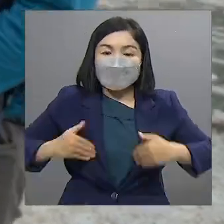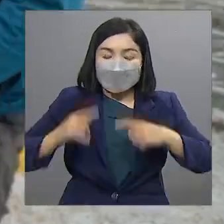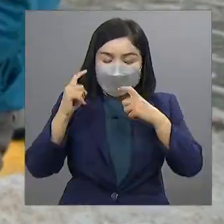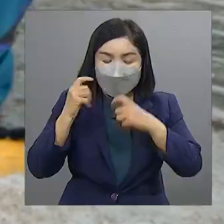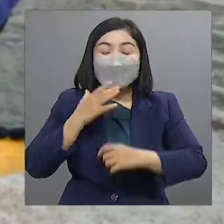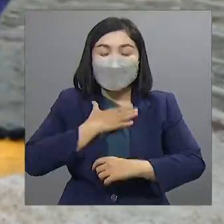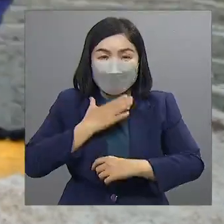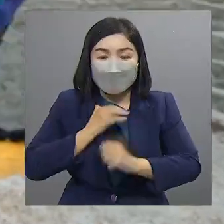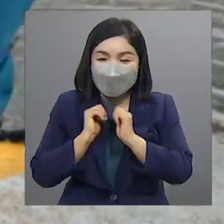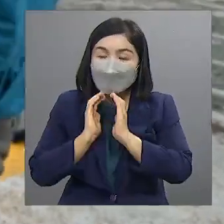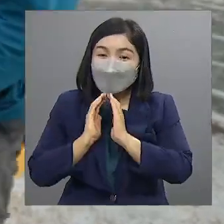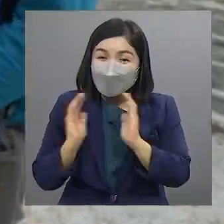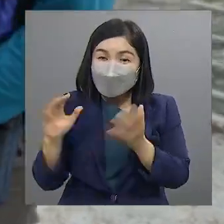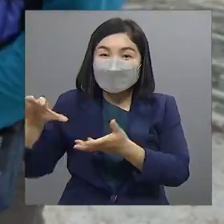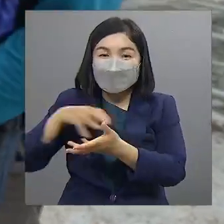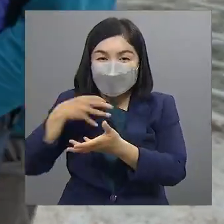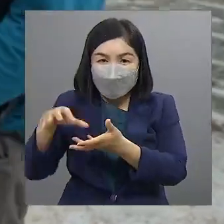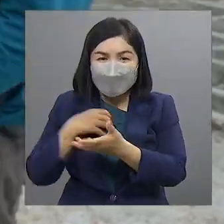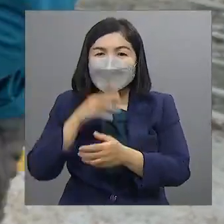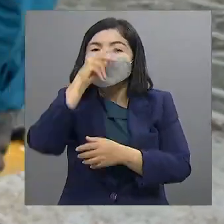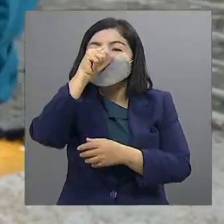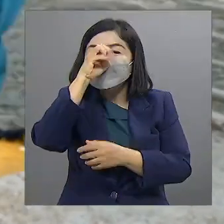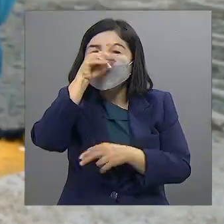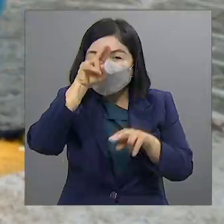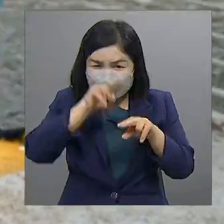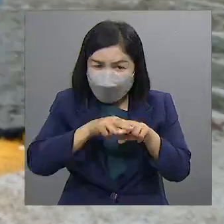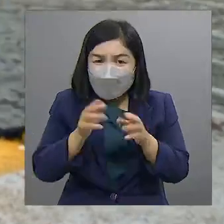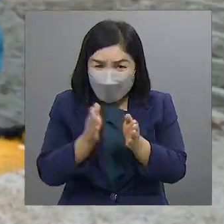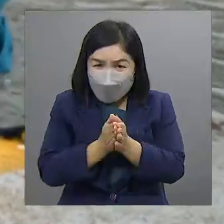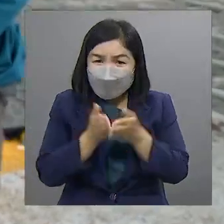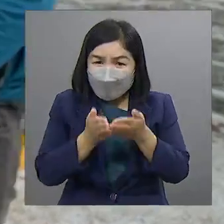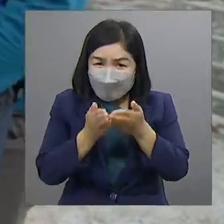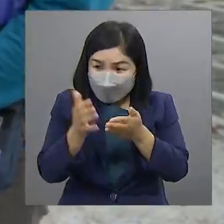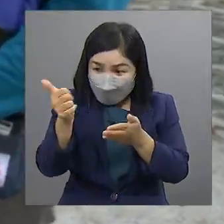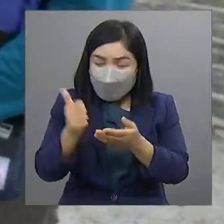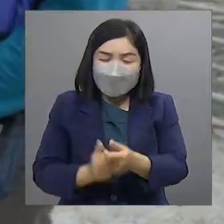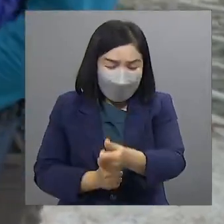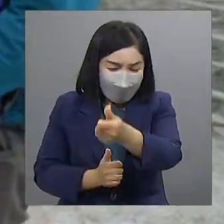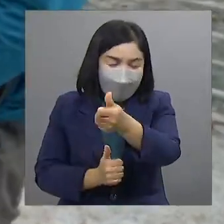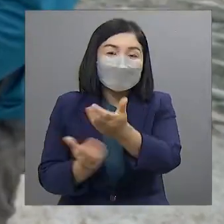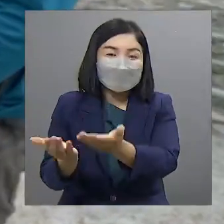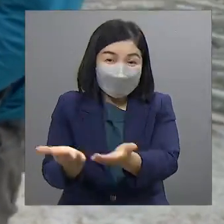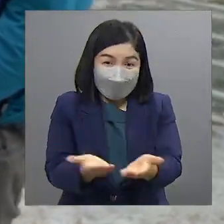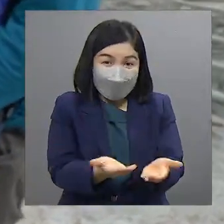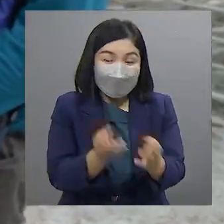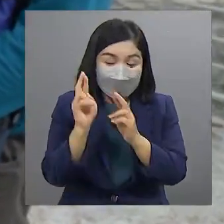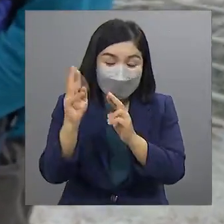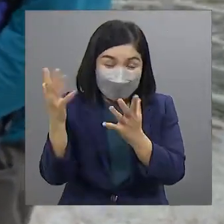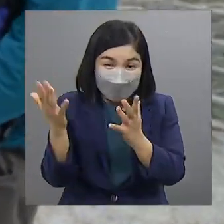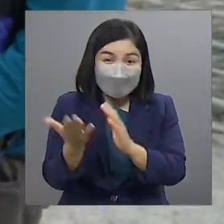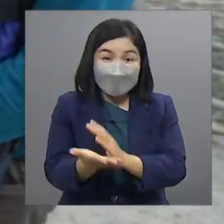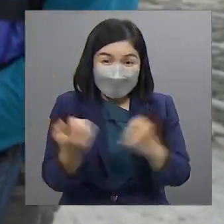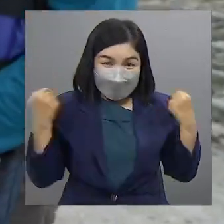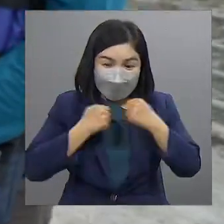ยทีนี้อยากจะลองไปนั่งเรือดูบ้างได้ไหมคุณเอก ได้ครับเชิญเลยคร ับ ปลอดภัยนะคะ ปลอดภัย แล้วใส่เสื้อชูชีพนะคะโอเ